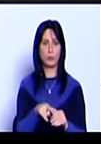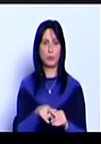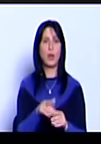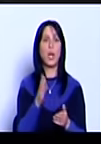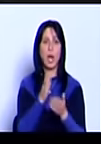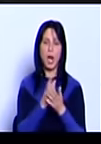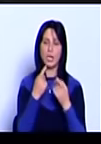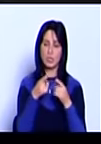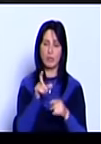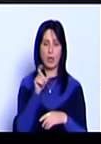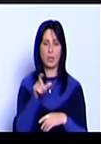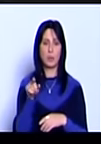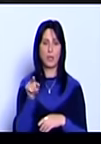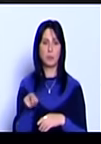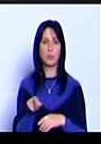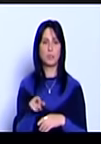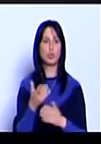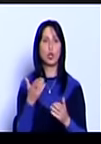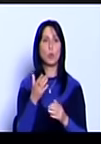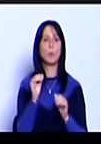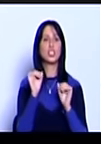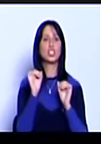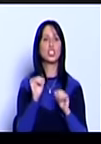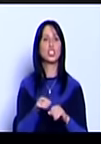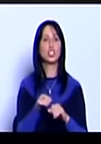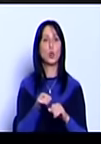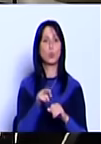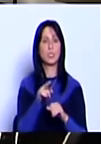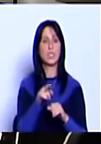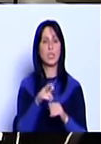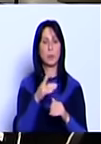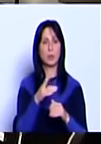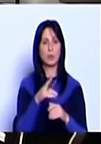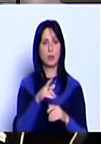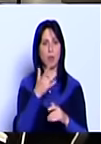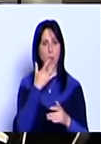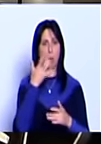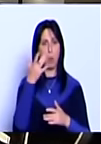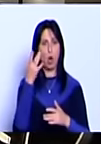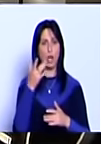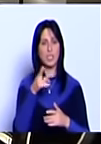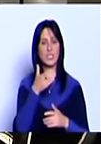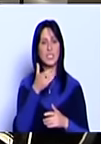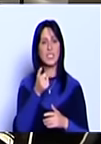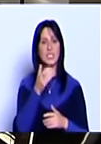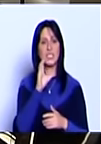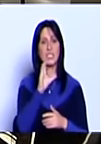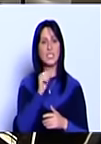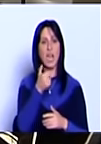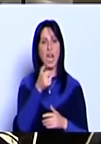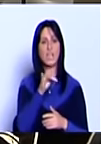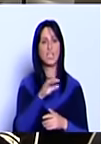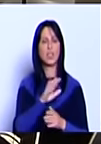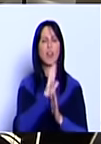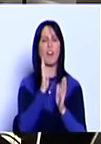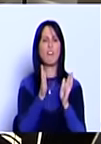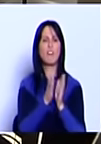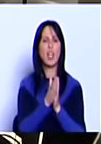სხვა ადამიანებიც. რომელთაც შეუძლია ასე საჯარო განხორციელება ხდება საჯარო პოლიტიზება ხდება